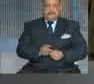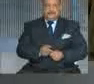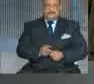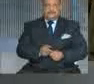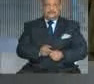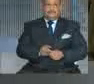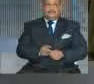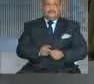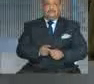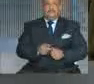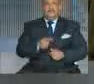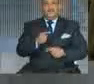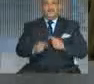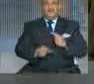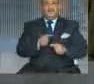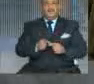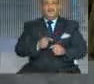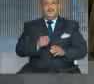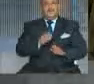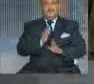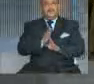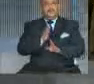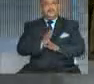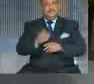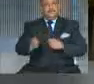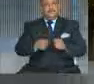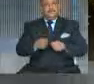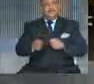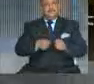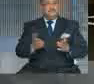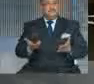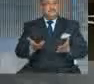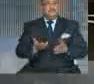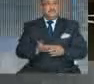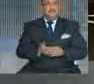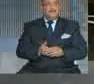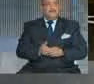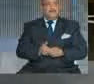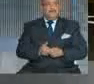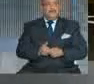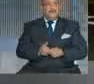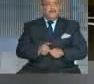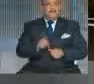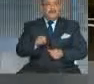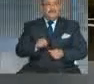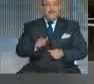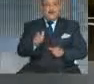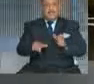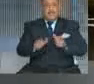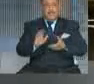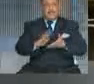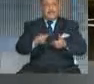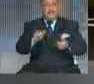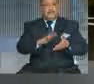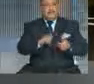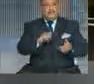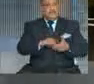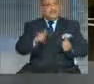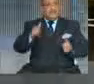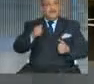دينار. هذا تم إيقافهم، تم إيقاف أصحاب الشاحنة أو ممتطين